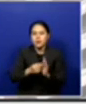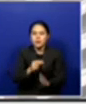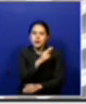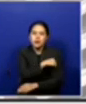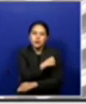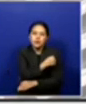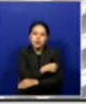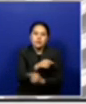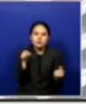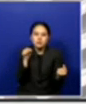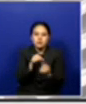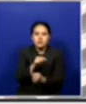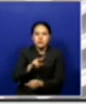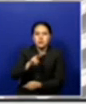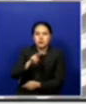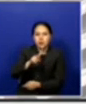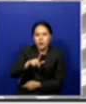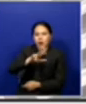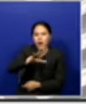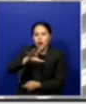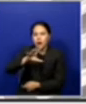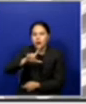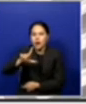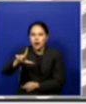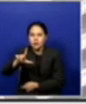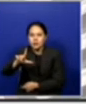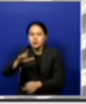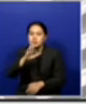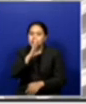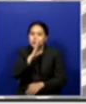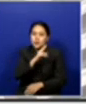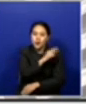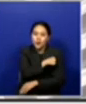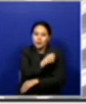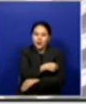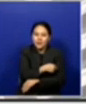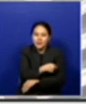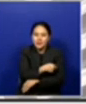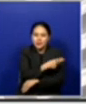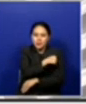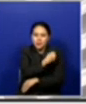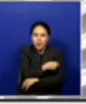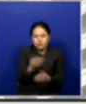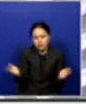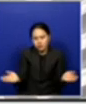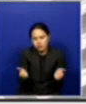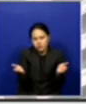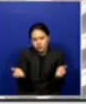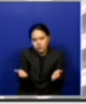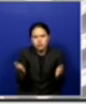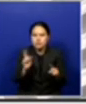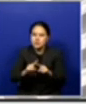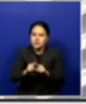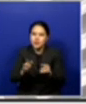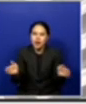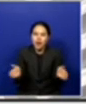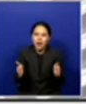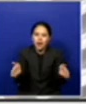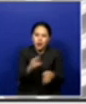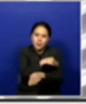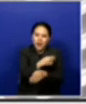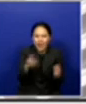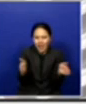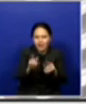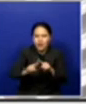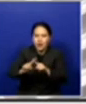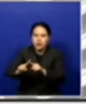านนะครับระดับprimary คือโรงพยาบาลส่งเสริมสุขภาพรพสต. PCU ต่างๆก็